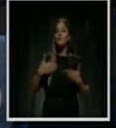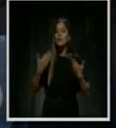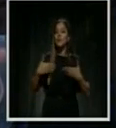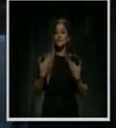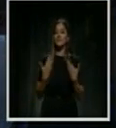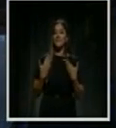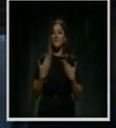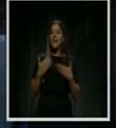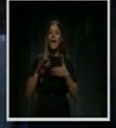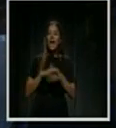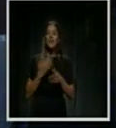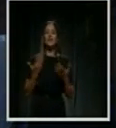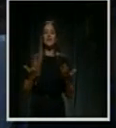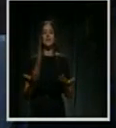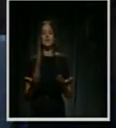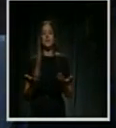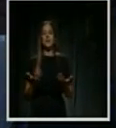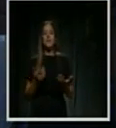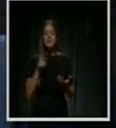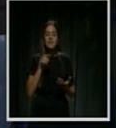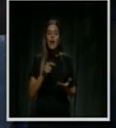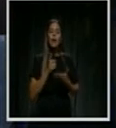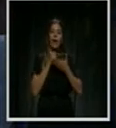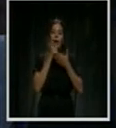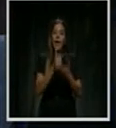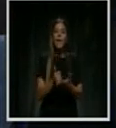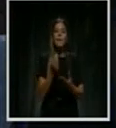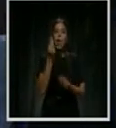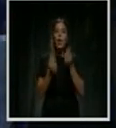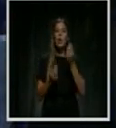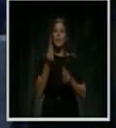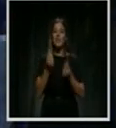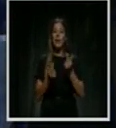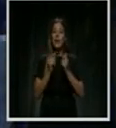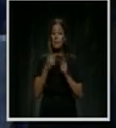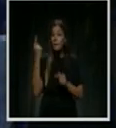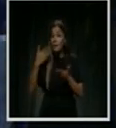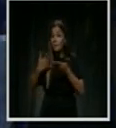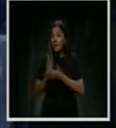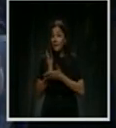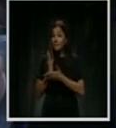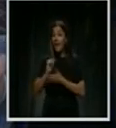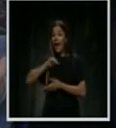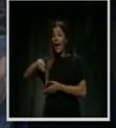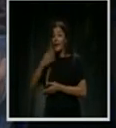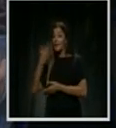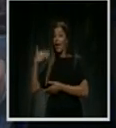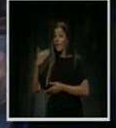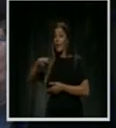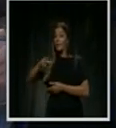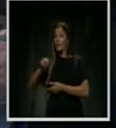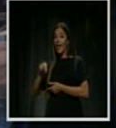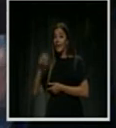għadhom jagħtu l-frott is-siġar ta' setturi finanzjarji u ekonomiċi li bnejna aħna mill-gvern li qed ngħidlek jien